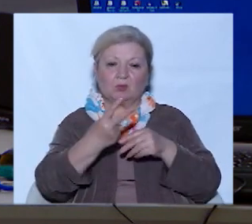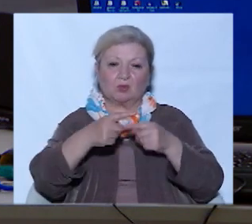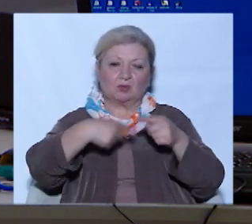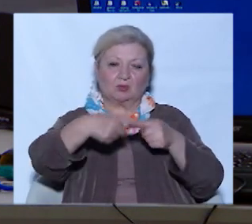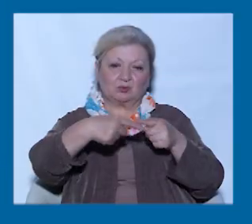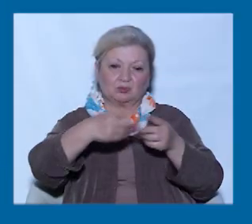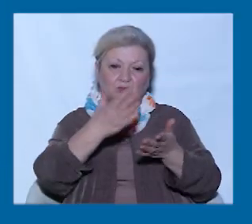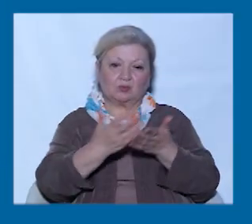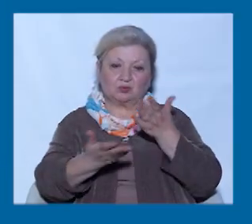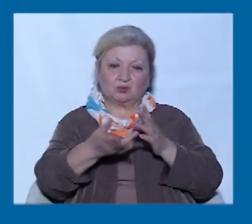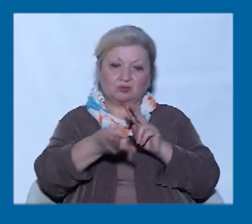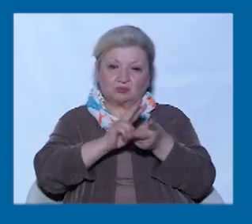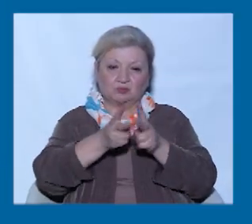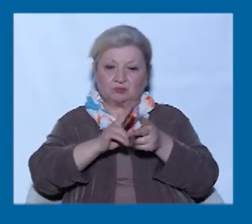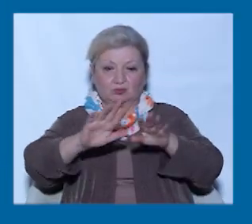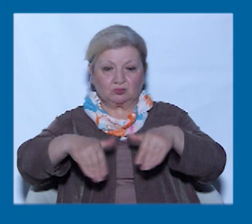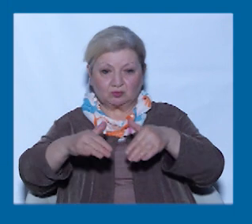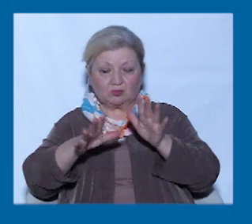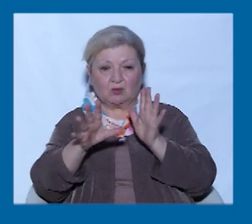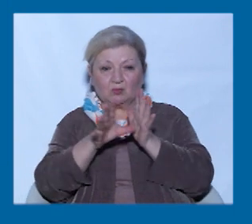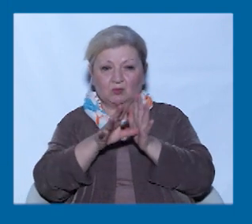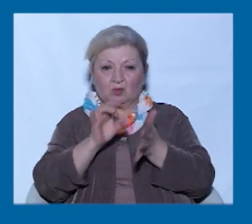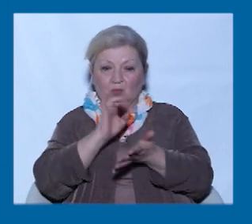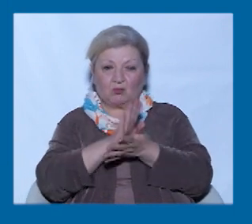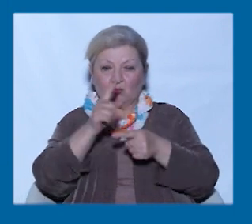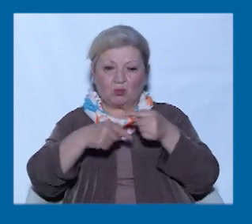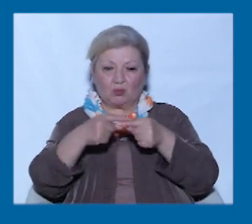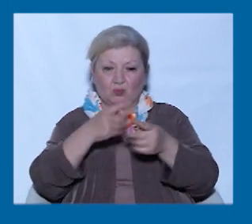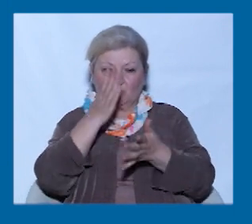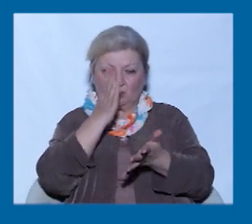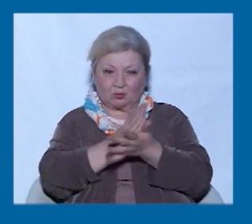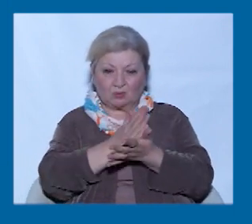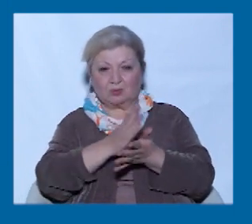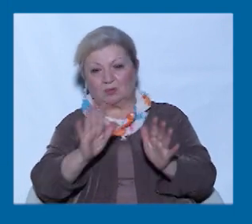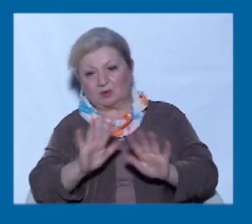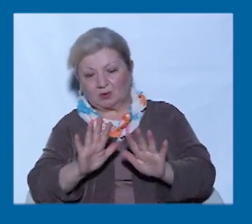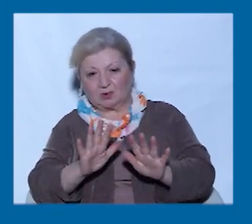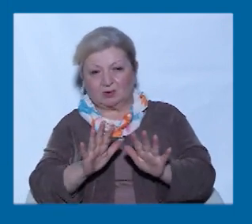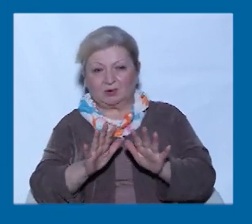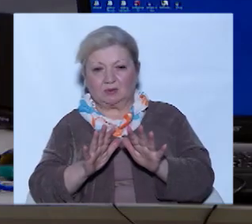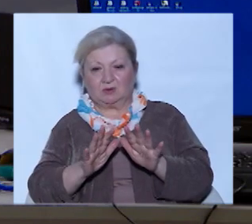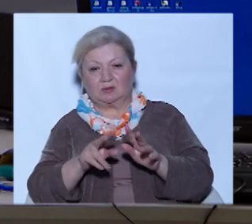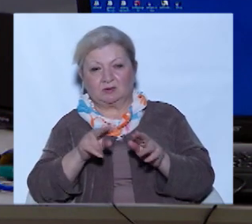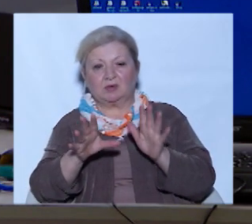კოჭაზე მაქვს საუბარი. თუ ცვლილება არ გვაქვს, ან ძაბვა მუდმივად თუ არსებობს, ან არ არსებობს,